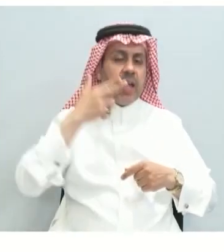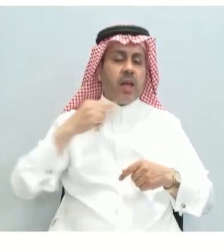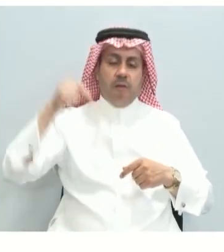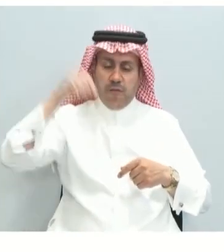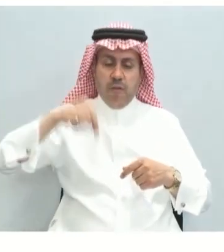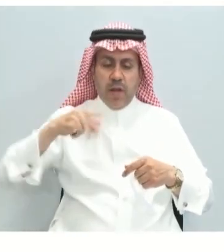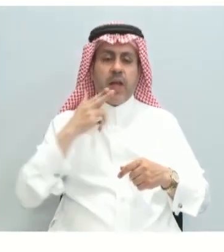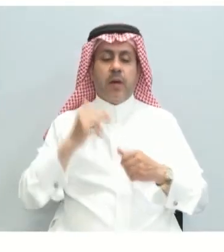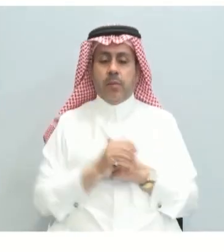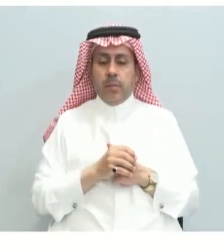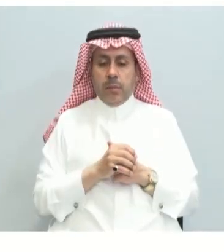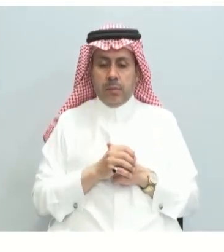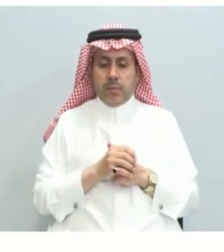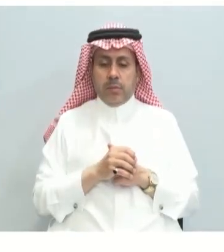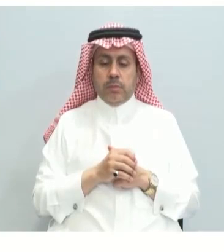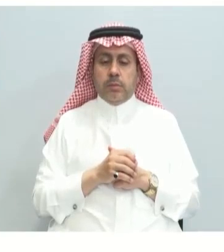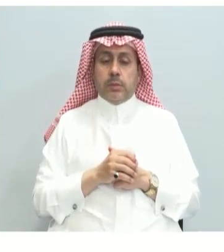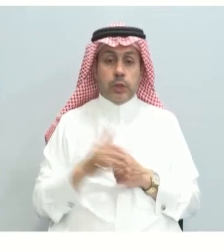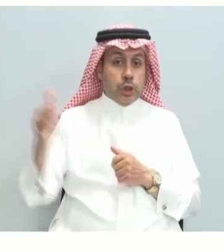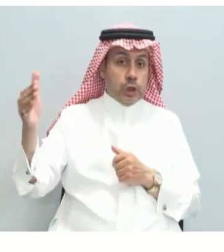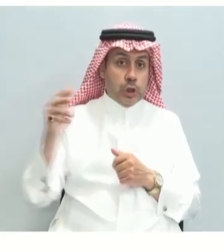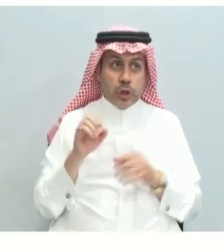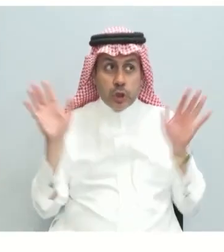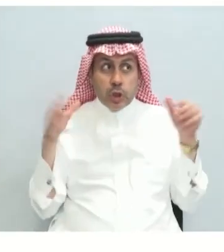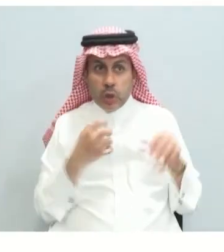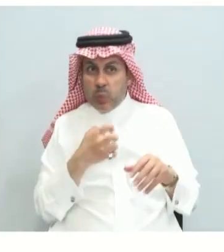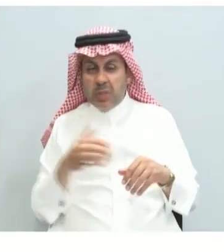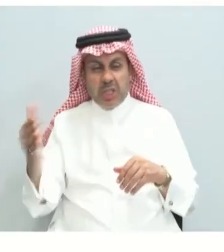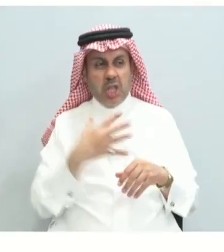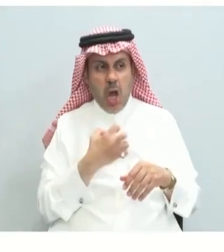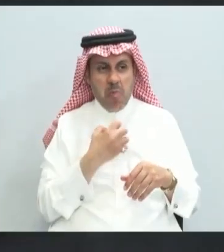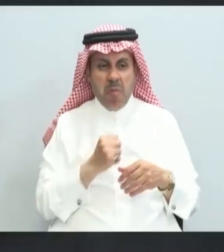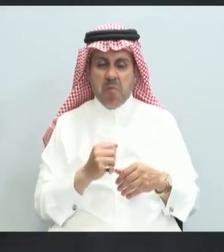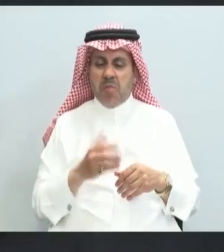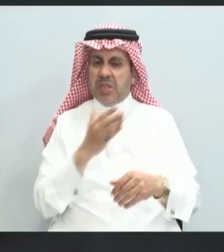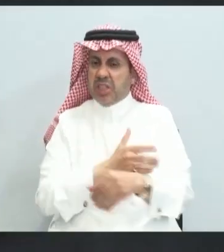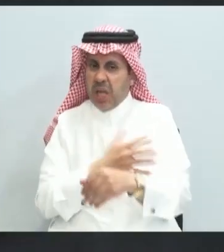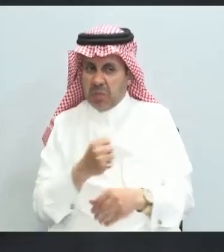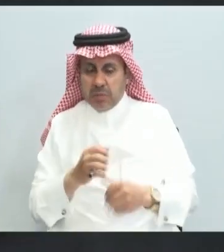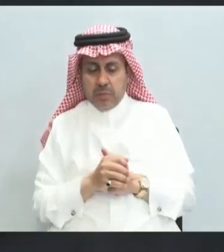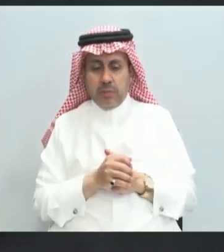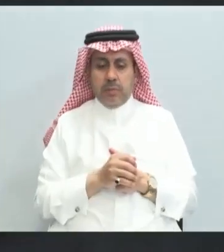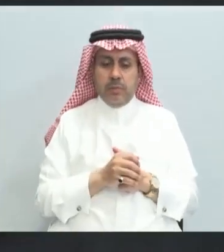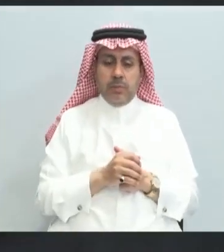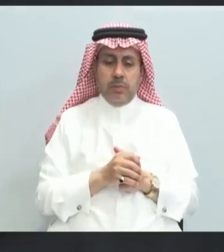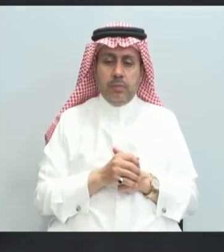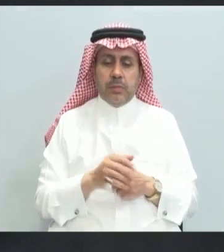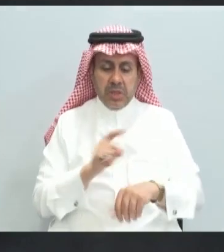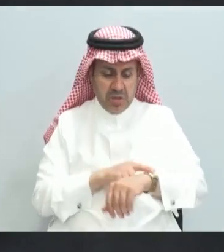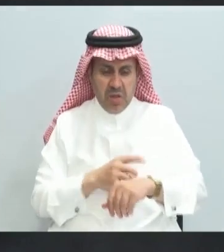يتوقع الخير. التطير يجلب الشقاء والهم والغم والألم، دائما